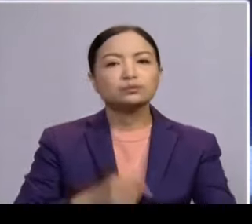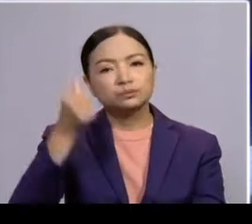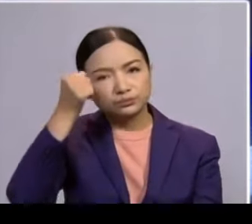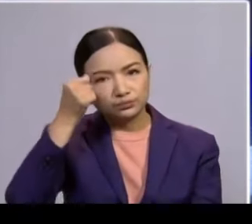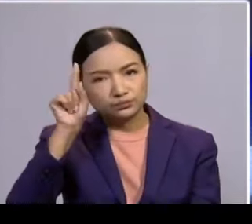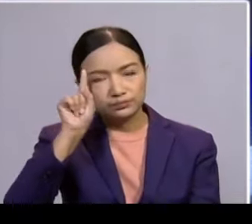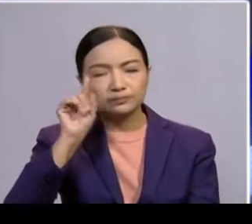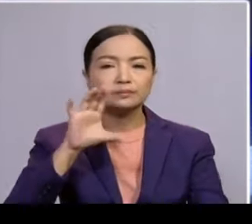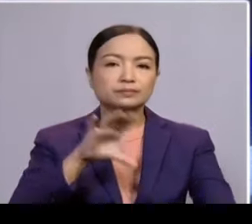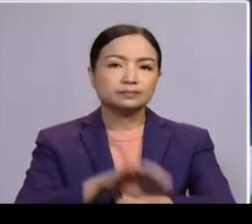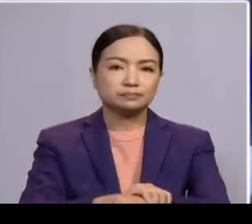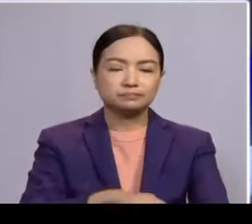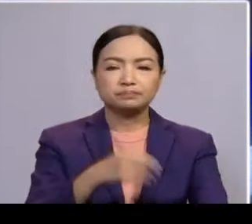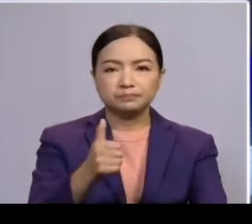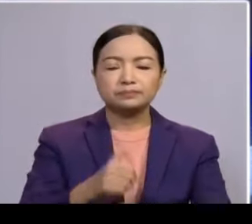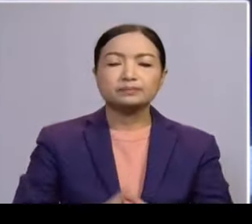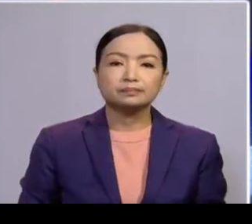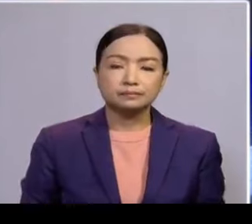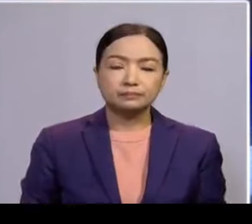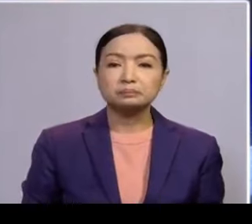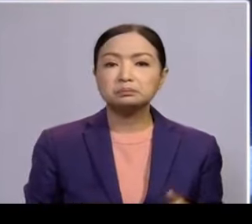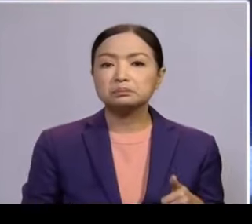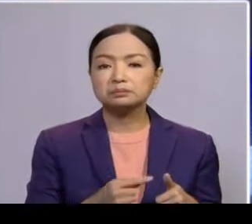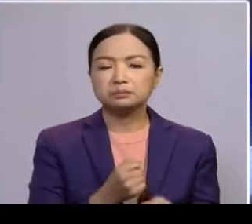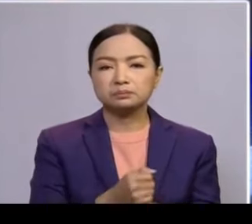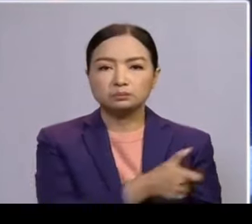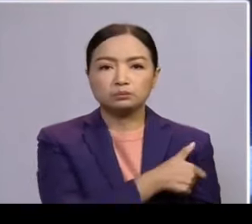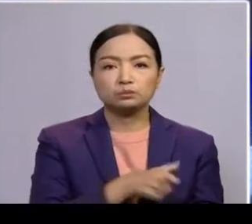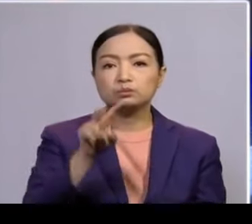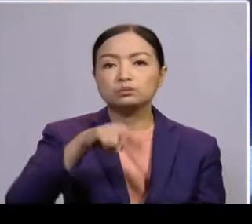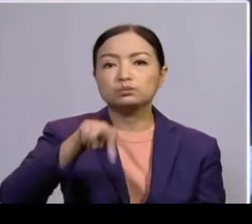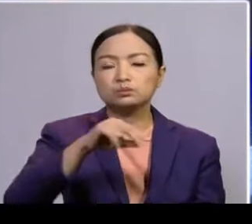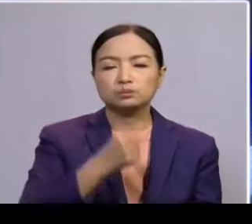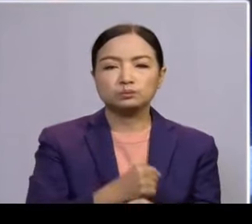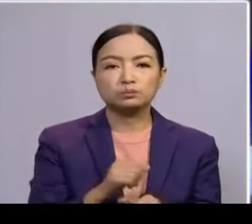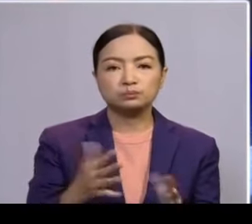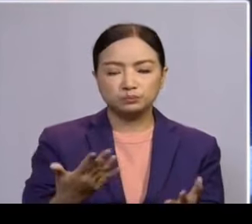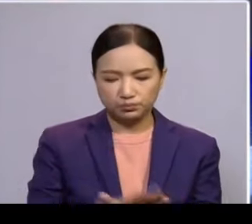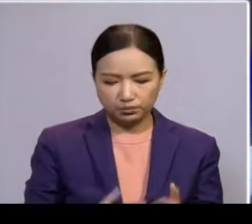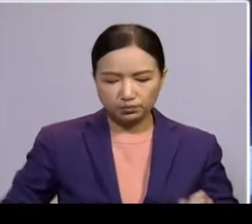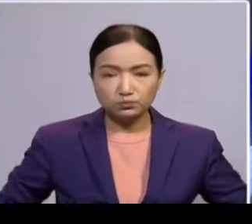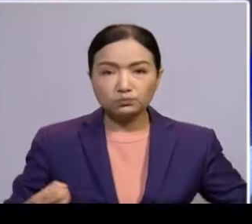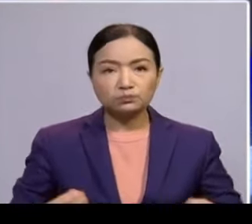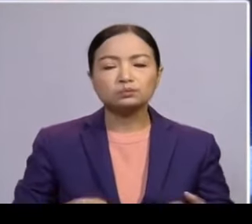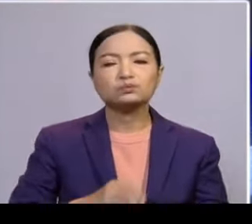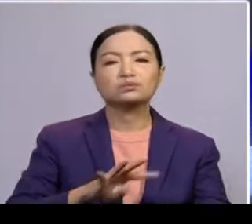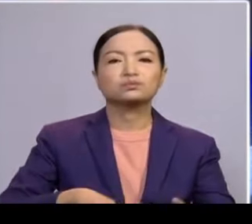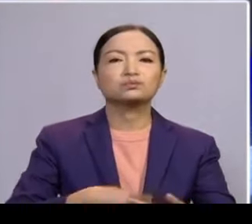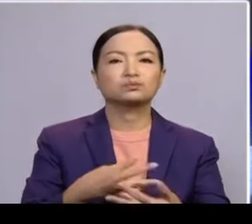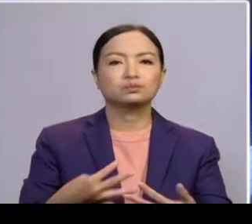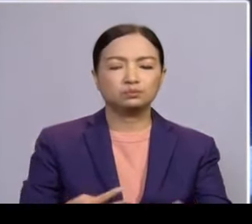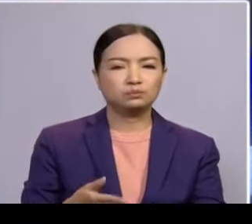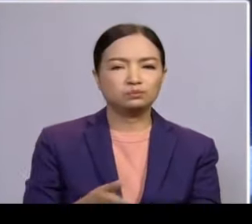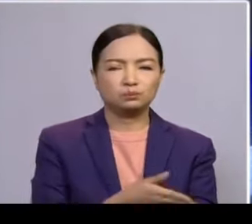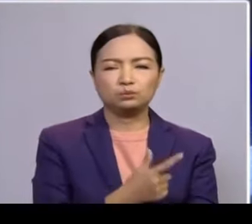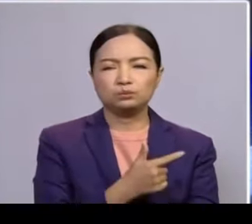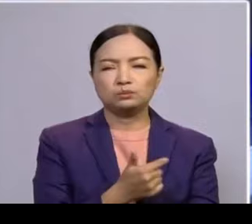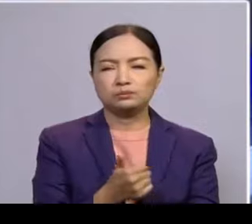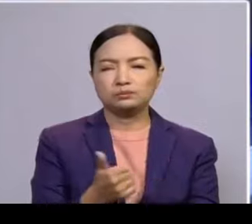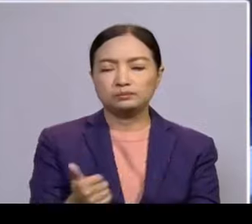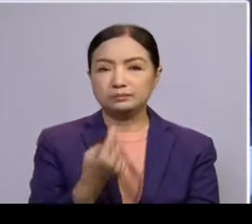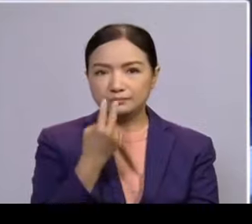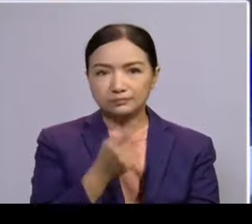จับกุมตัวได้นะคะเห็นว่าเป็นอดีตรปภที่ตกงานไม่มีเงินใช้วางแผนก่อเหตุมาแล้วเป็นอย่างดี